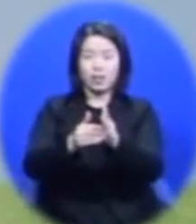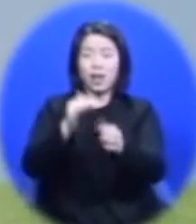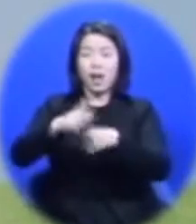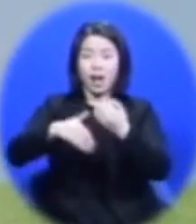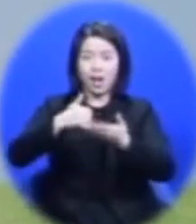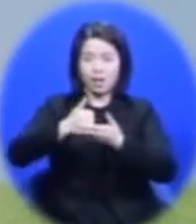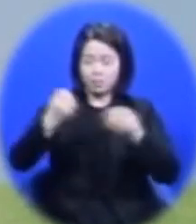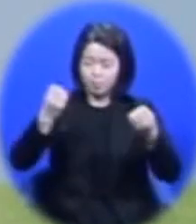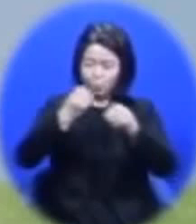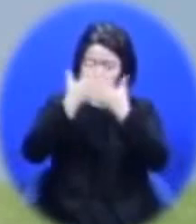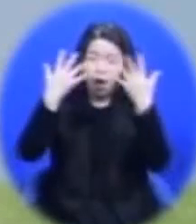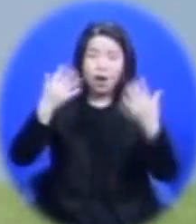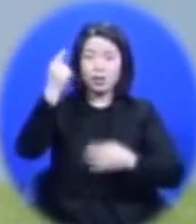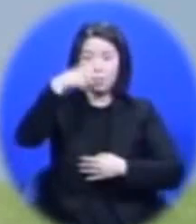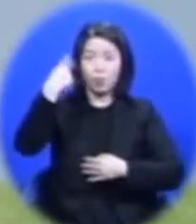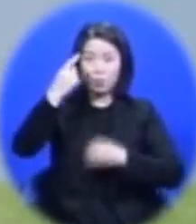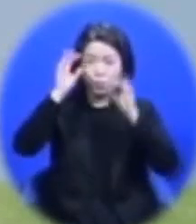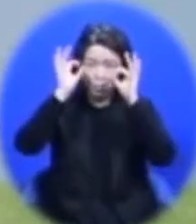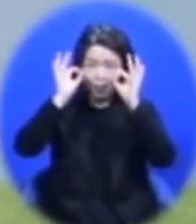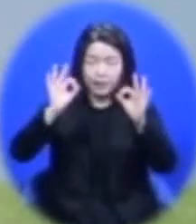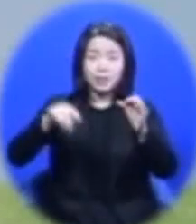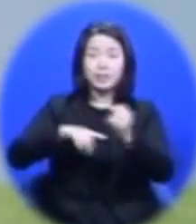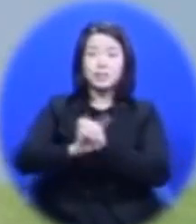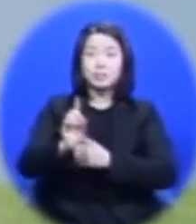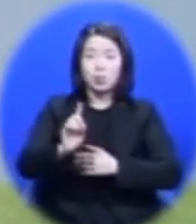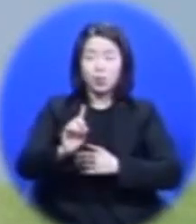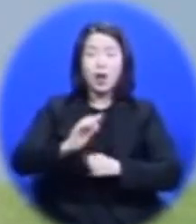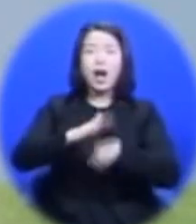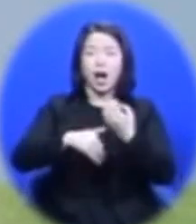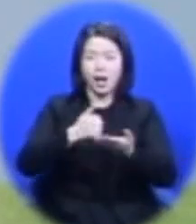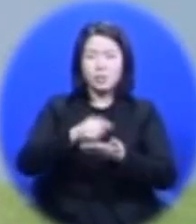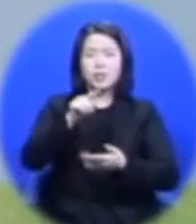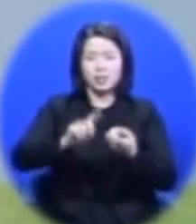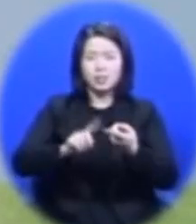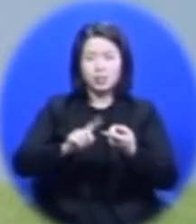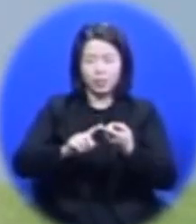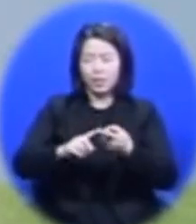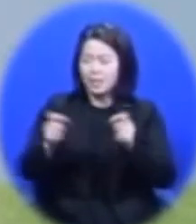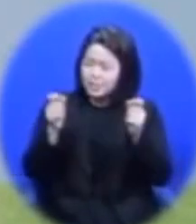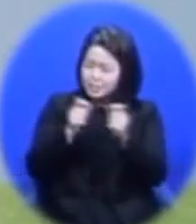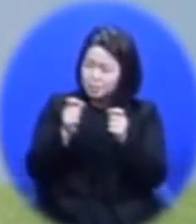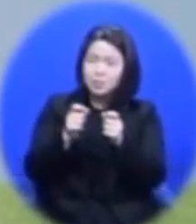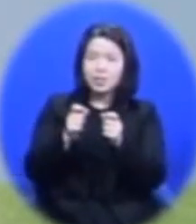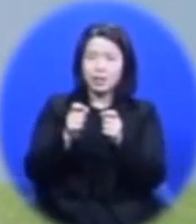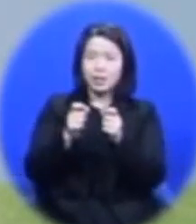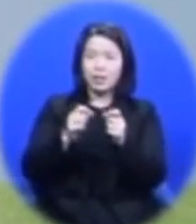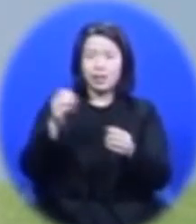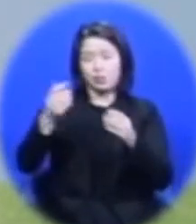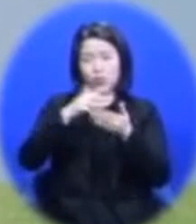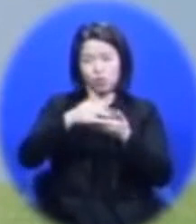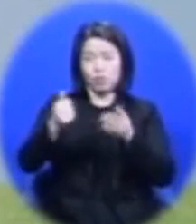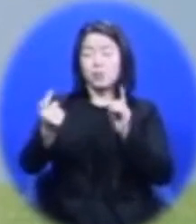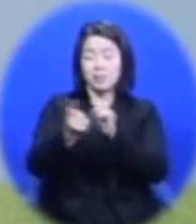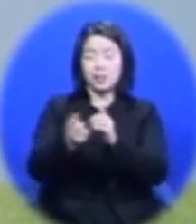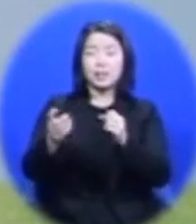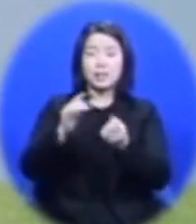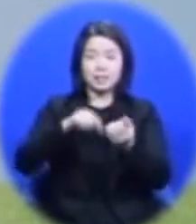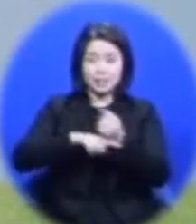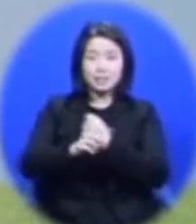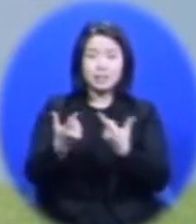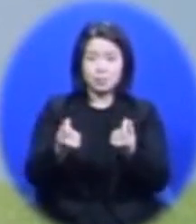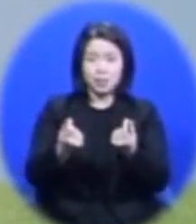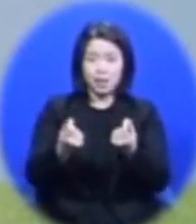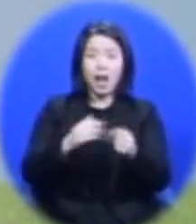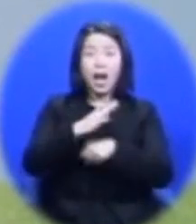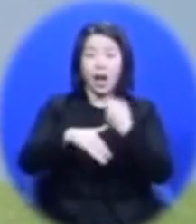하나님의 환한 얼굴을 보았다는 말은 하나님과 그렇게 친밀하게 이제 주님을 만났다는 겁니다. 하나님과 사랑에